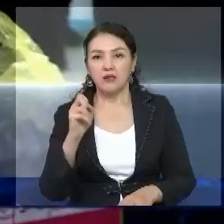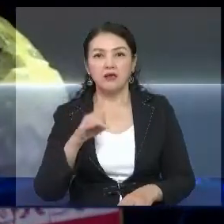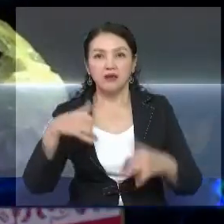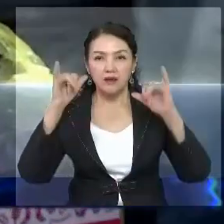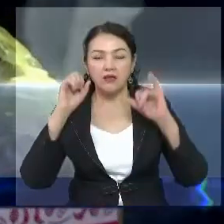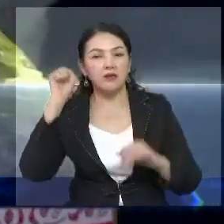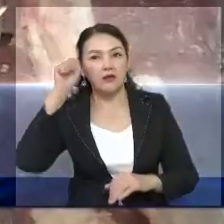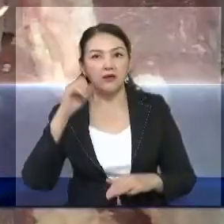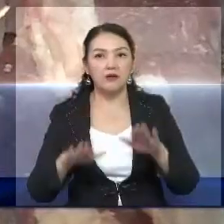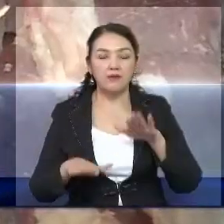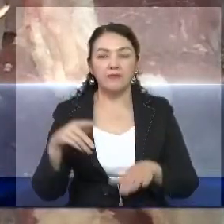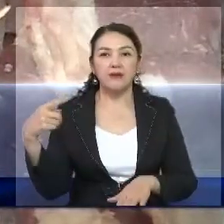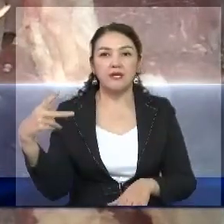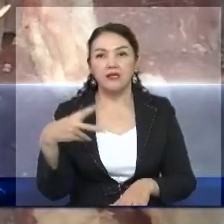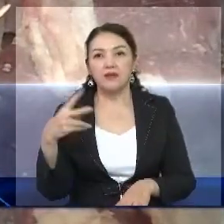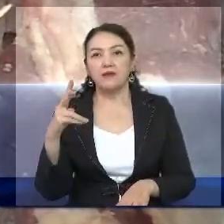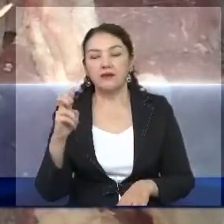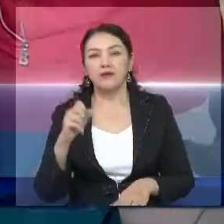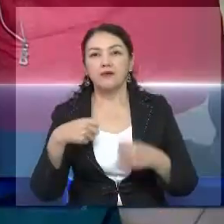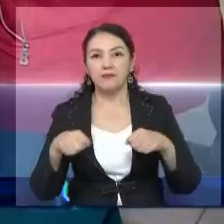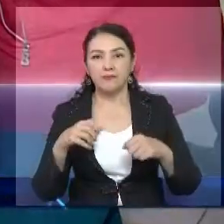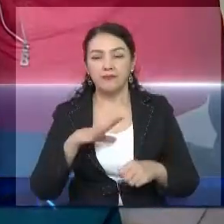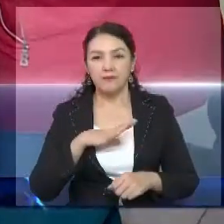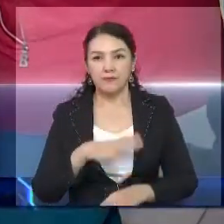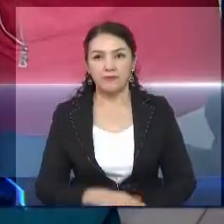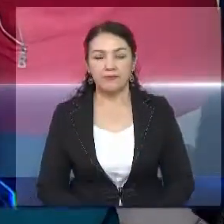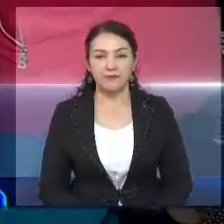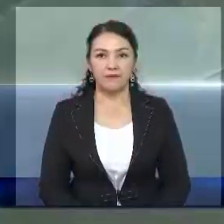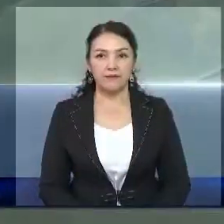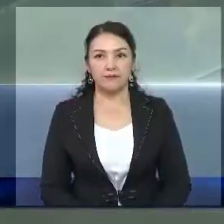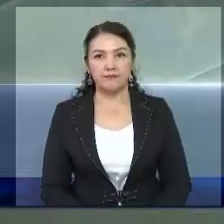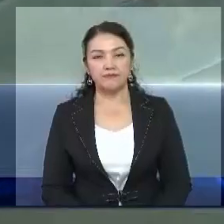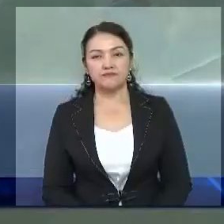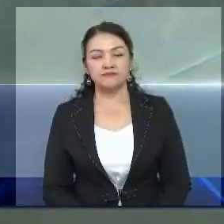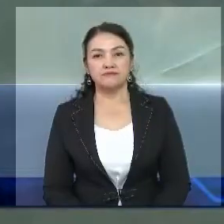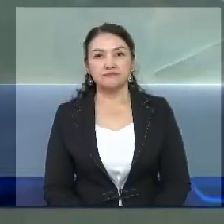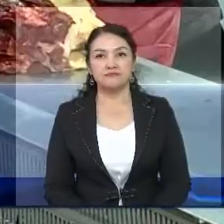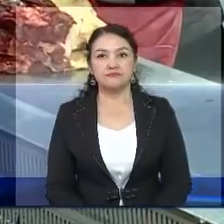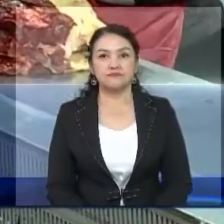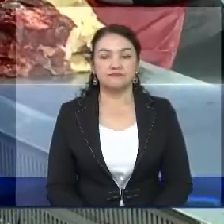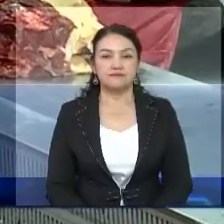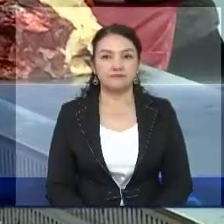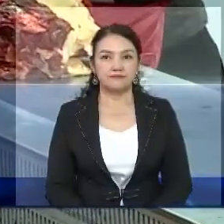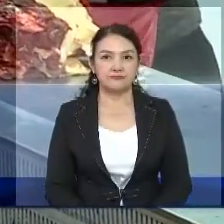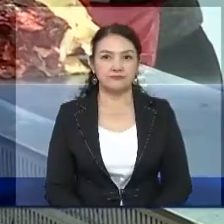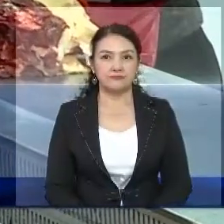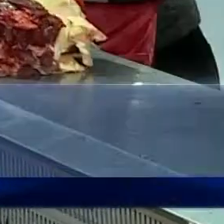сиыр, қой етінің келісі 2200 теңгеден сатылды. Нұрбол Жауынбаев, Николай Сырбов, Досжан Жасұлан, Ақтөбе телеарнасы.